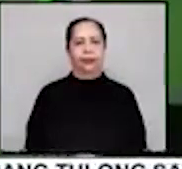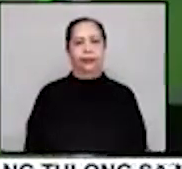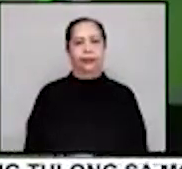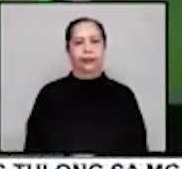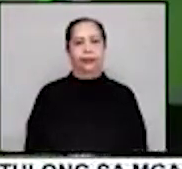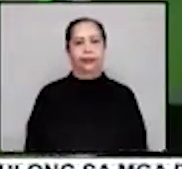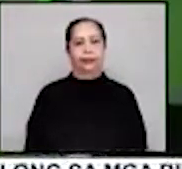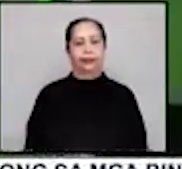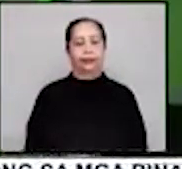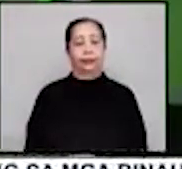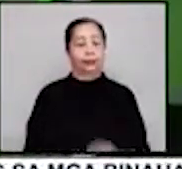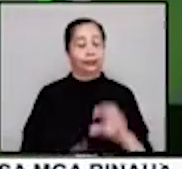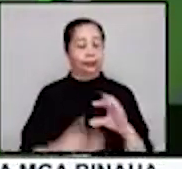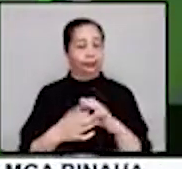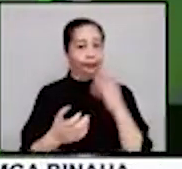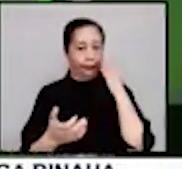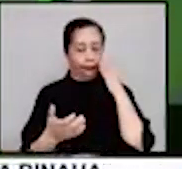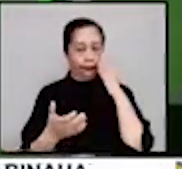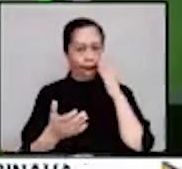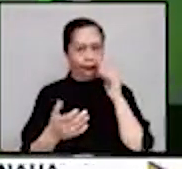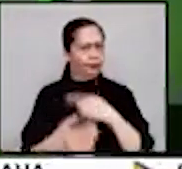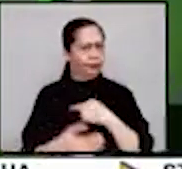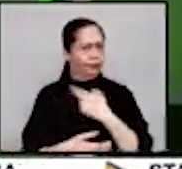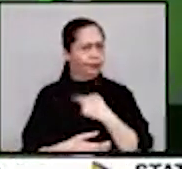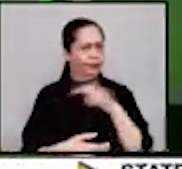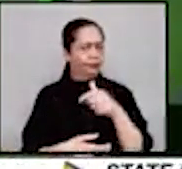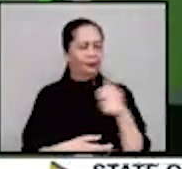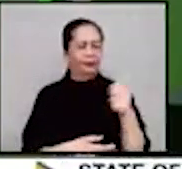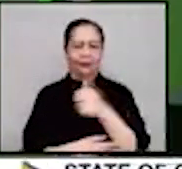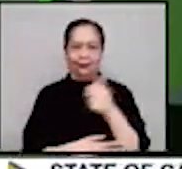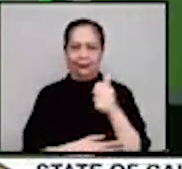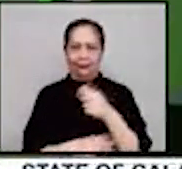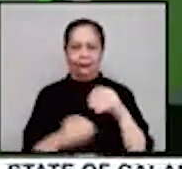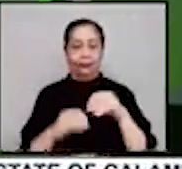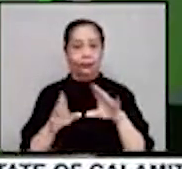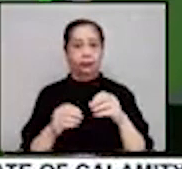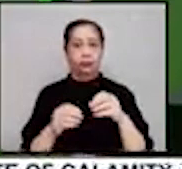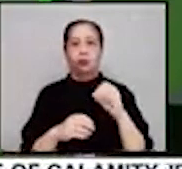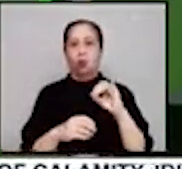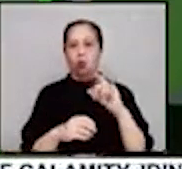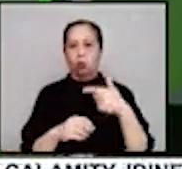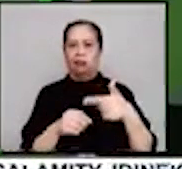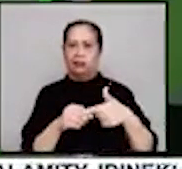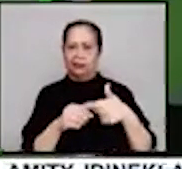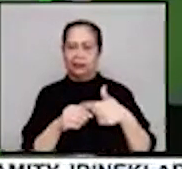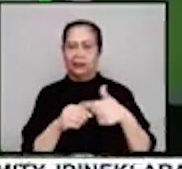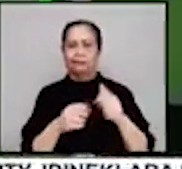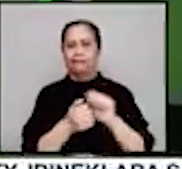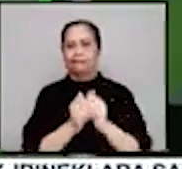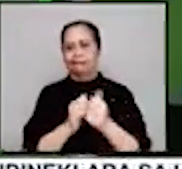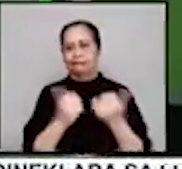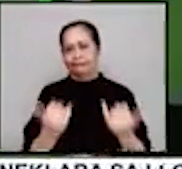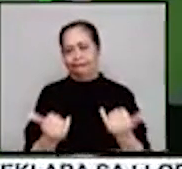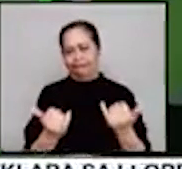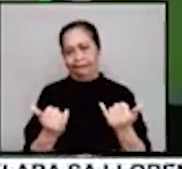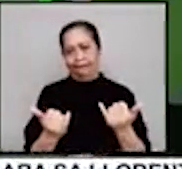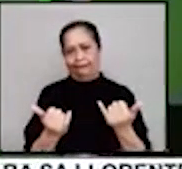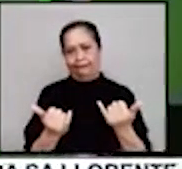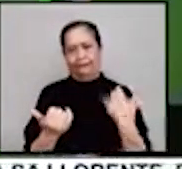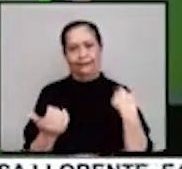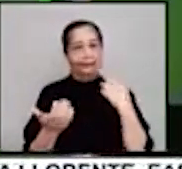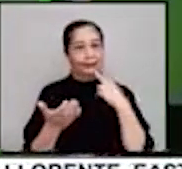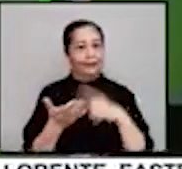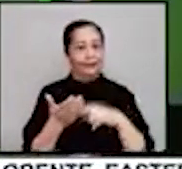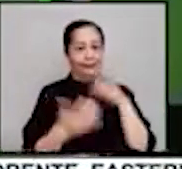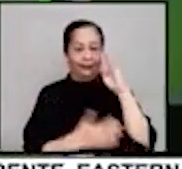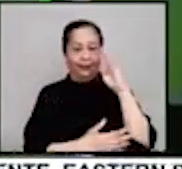At kaugnay niyan, alamin po natin ang reaksyon ng mga motorista sa ipinapatupad na oil price adjustments ngayong araw. Na may report si Bernard Haudian